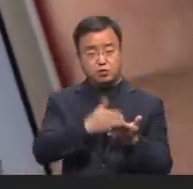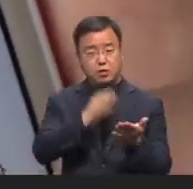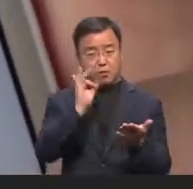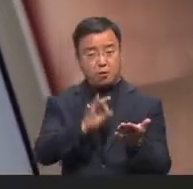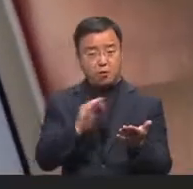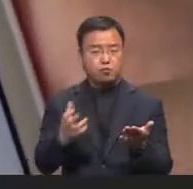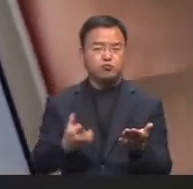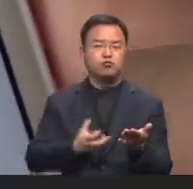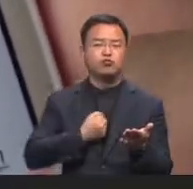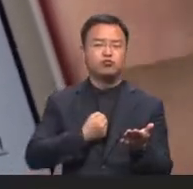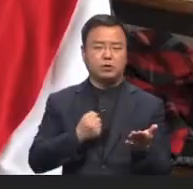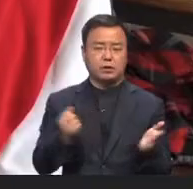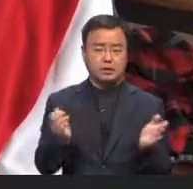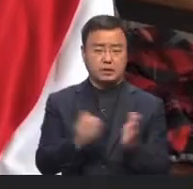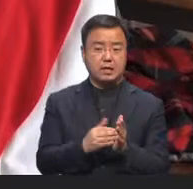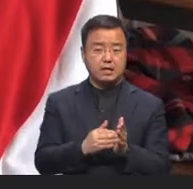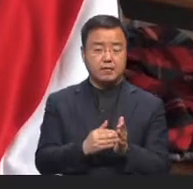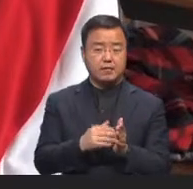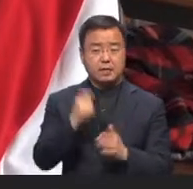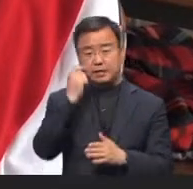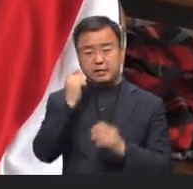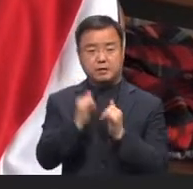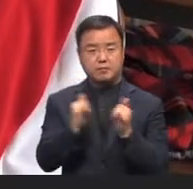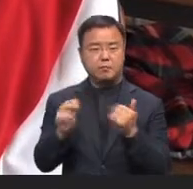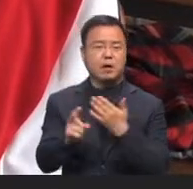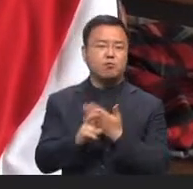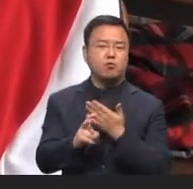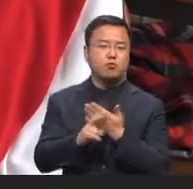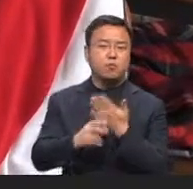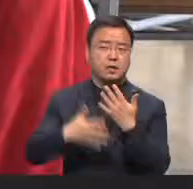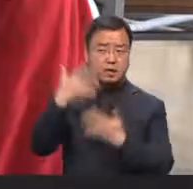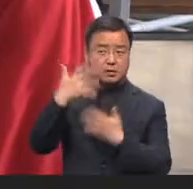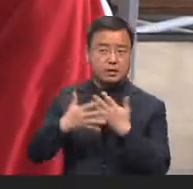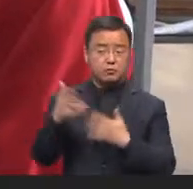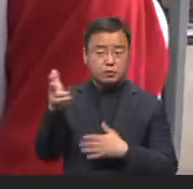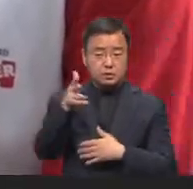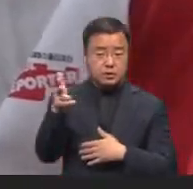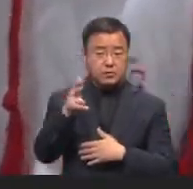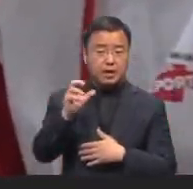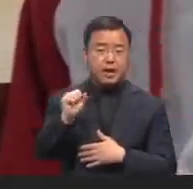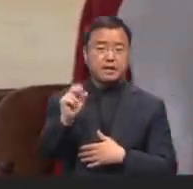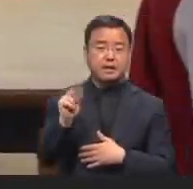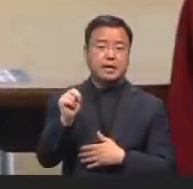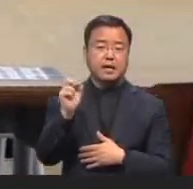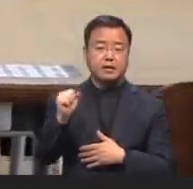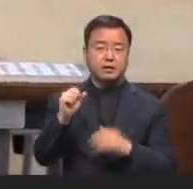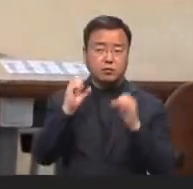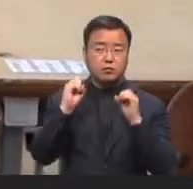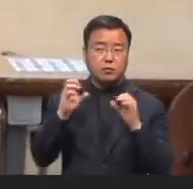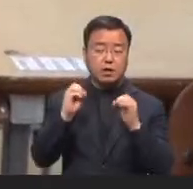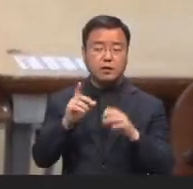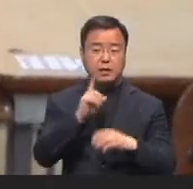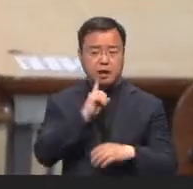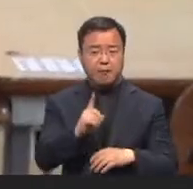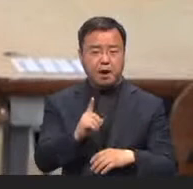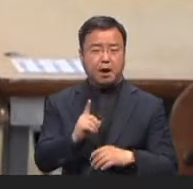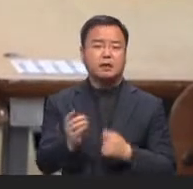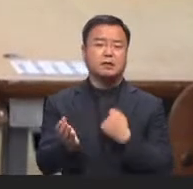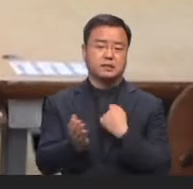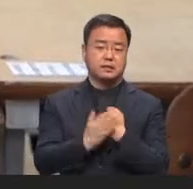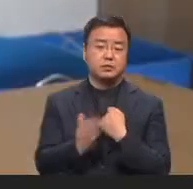받았습니다. 그 연예인이 불법 영상물을 찍어 SNS로 유포했다는 내용이 담겨 있었기